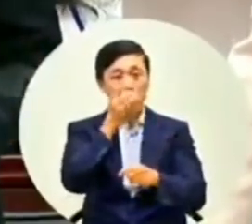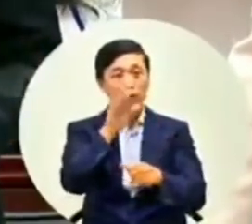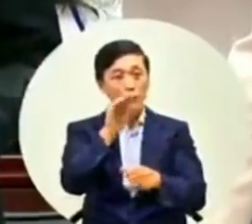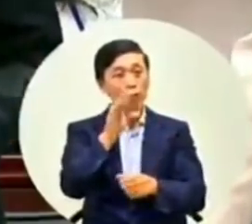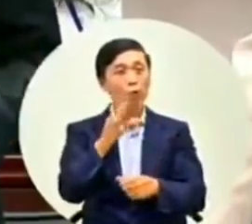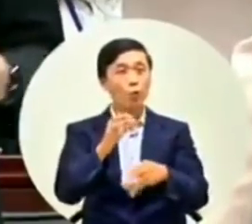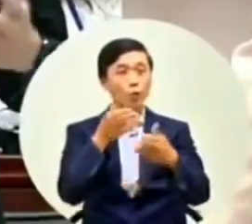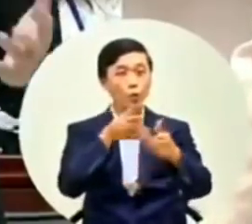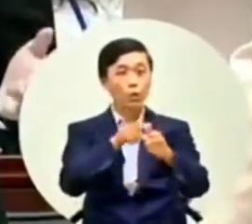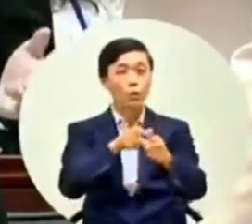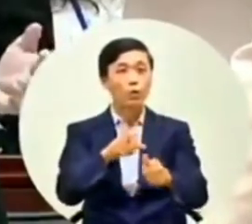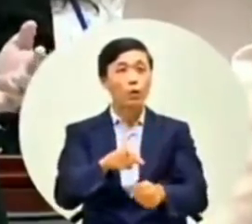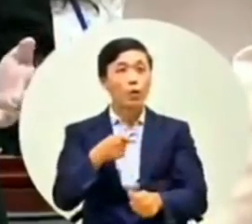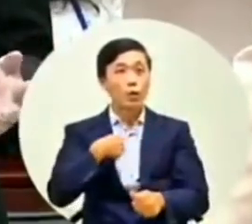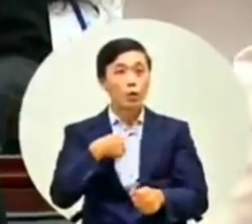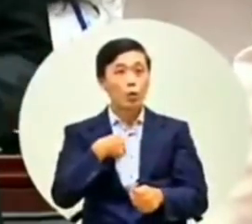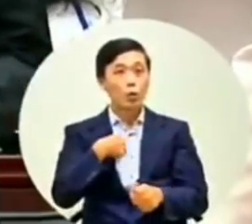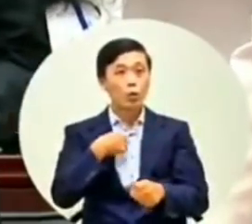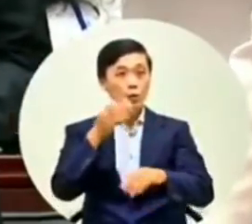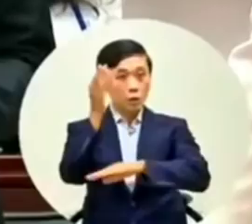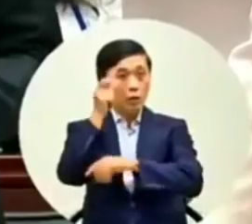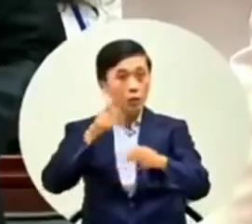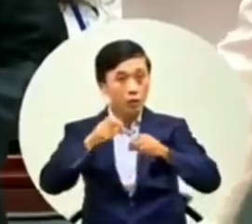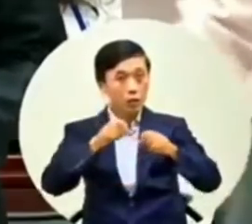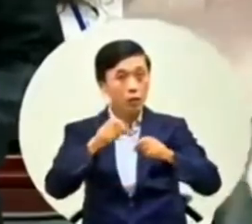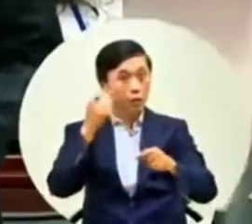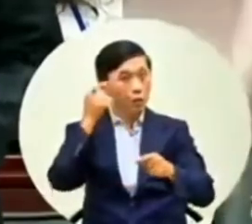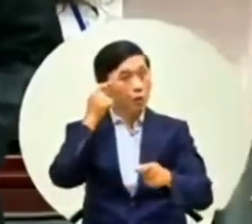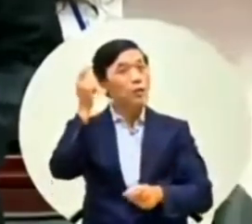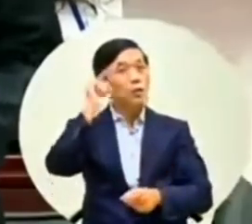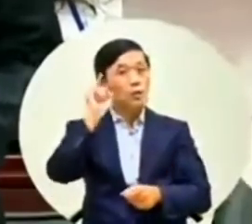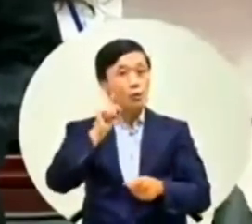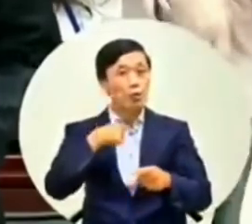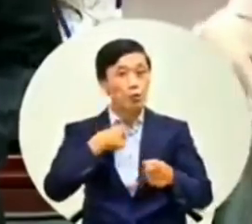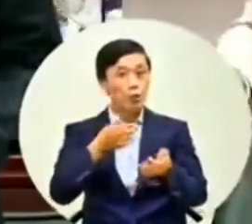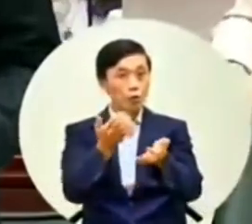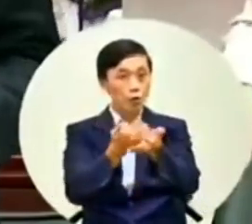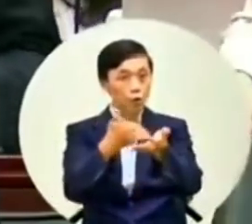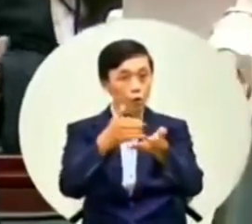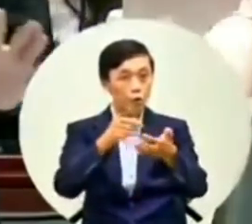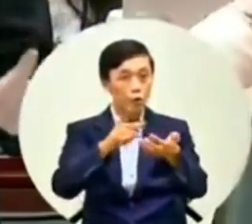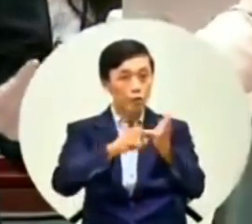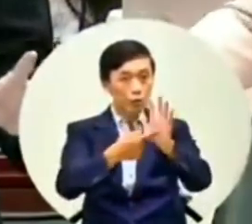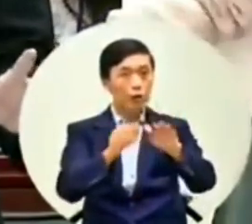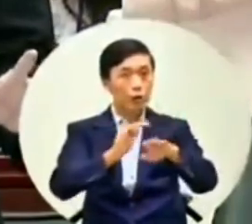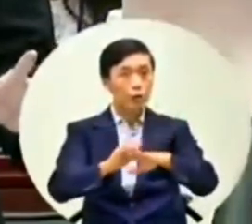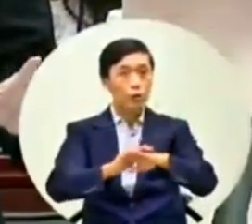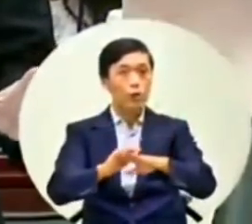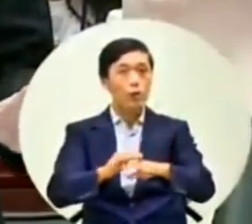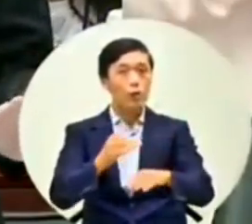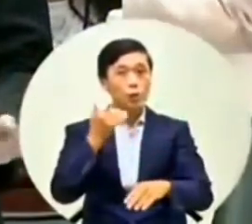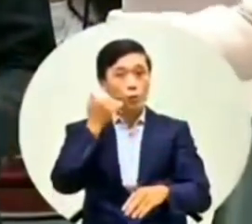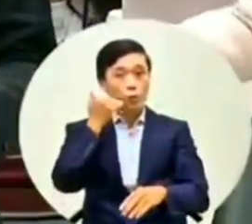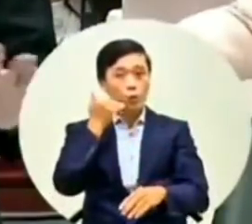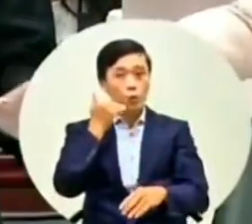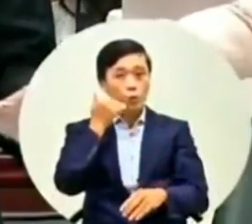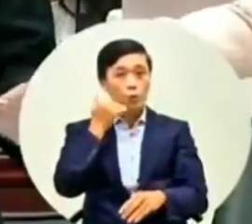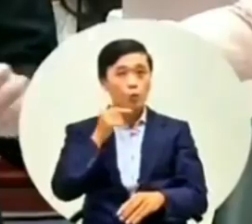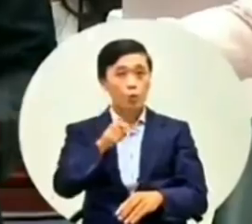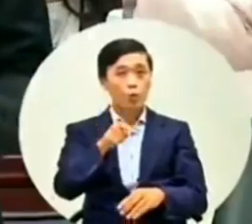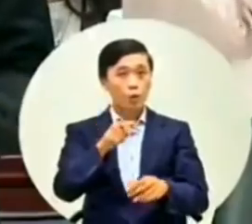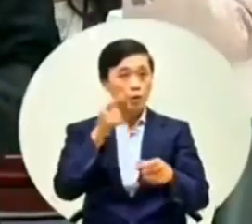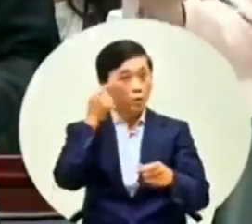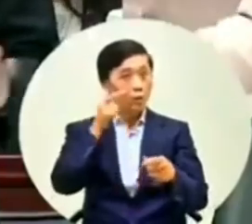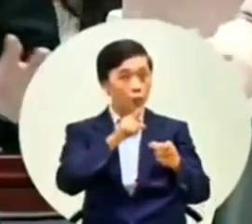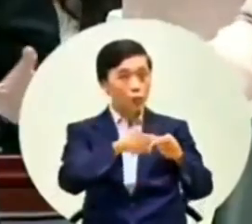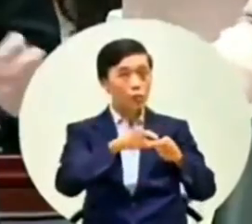为什么要讲我们 的 市政的目标呢？ 反映在我的预算里面 来 表达。 我觉得呢，这个部分呢，就像我们陈美雅